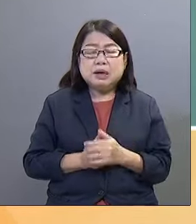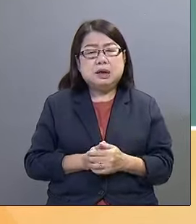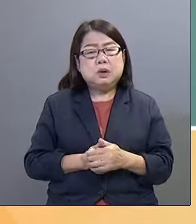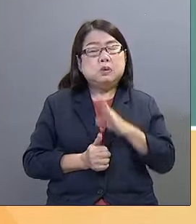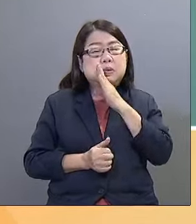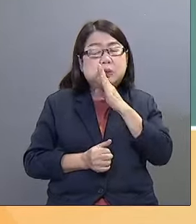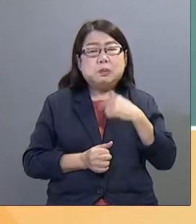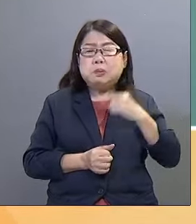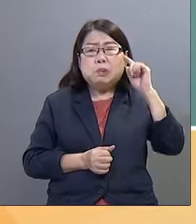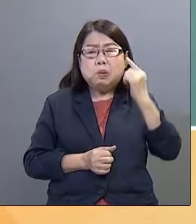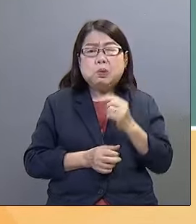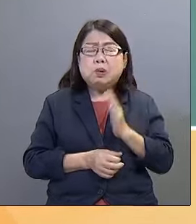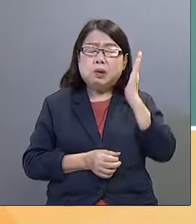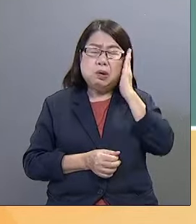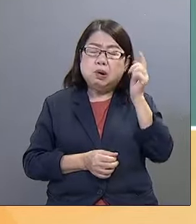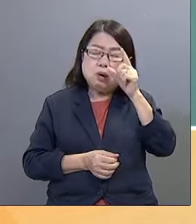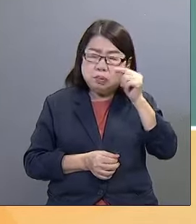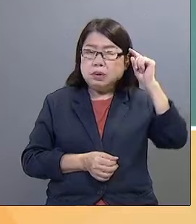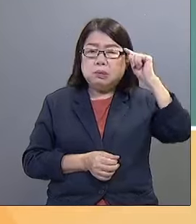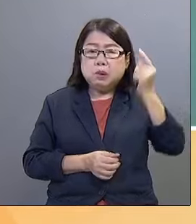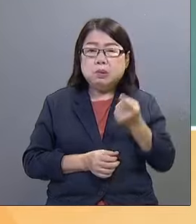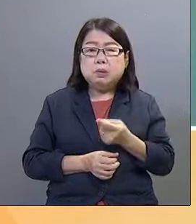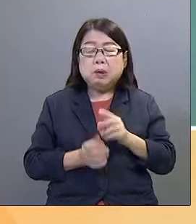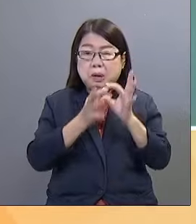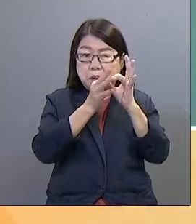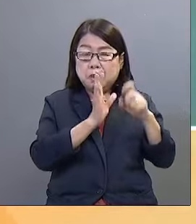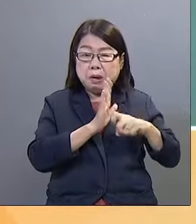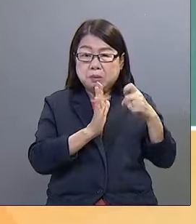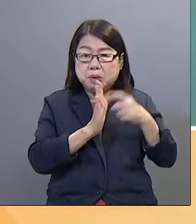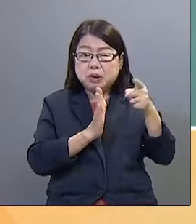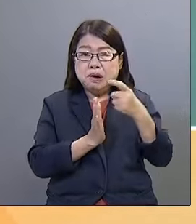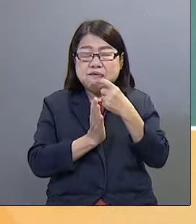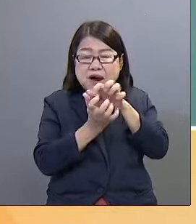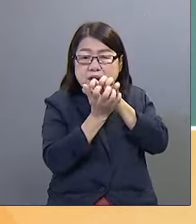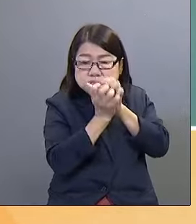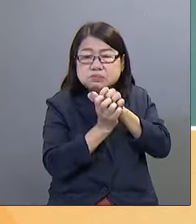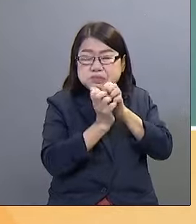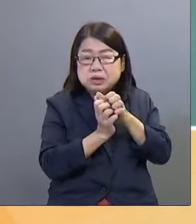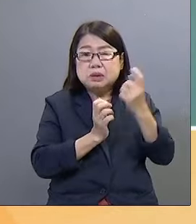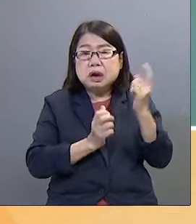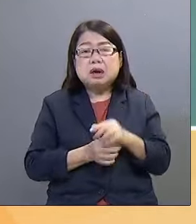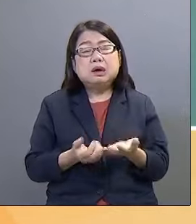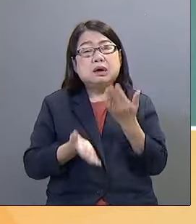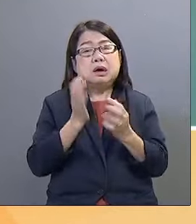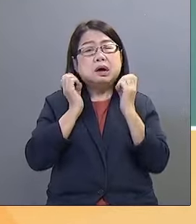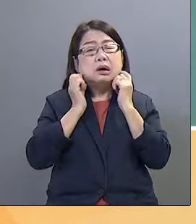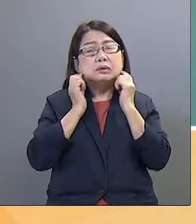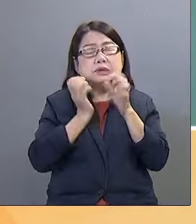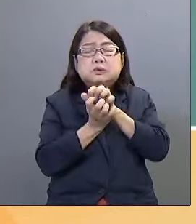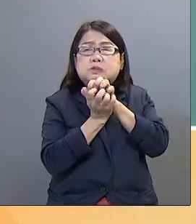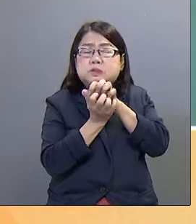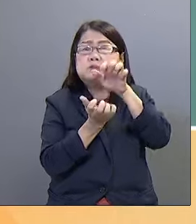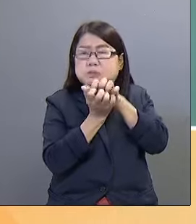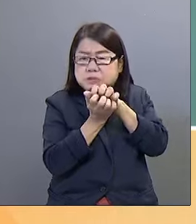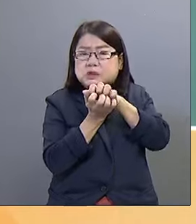หนาที่อะไรถ้าเกสมมตวจะคอสาเหตททำใหเรากดปันคือ มไปสั่งให้กรามเนือหอวากรามเรานนบดะเคียวเอง